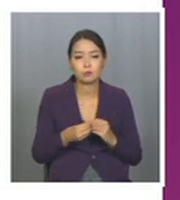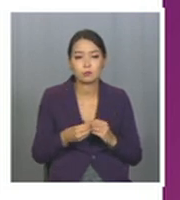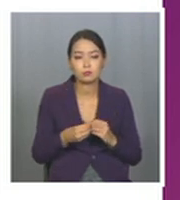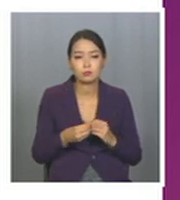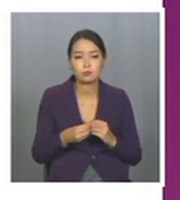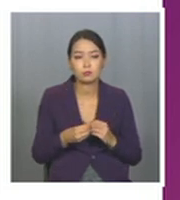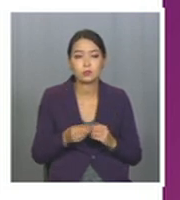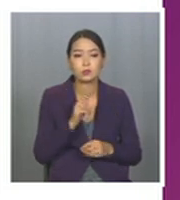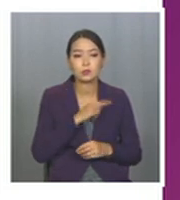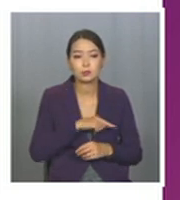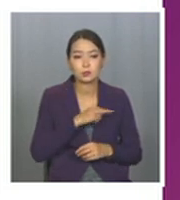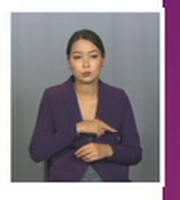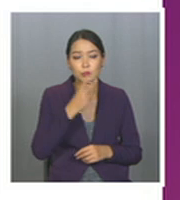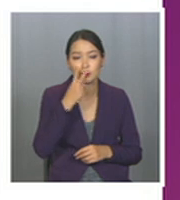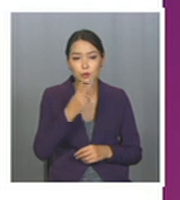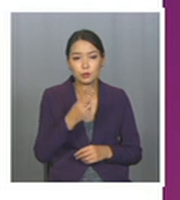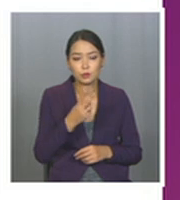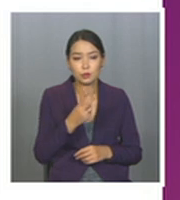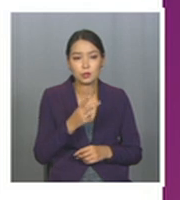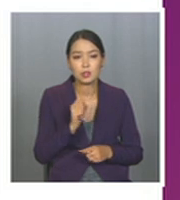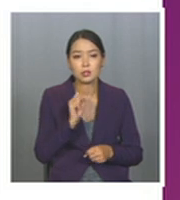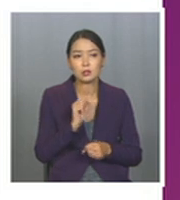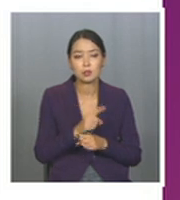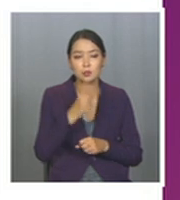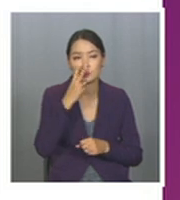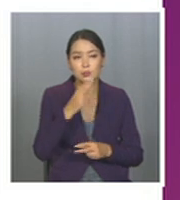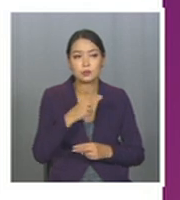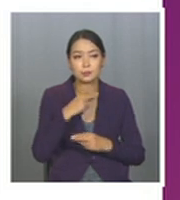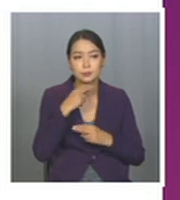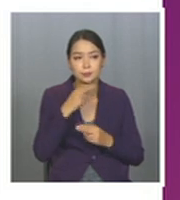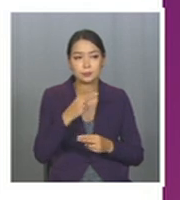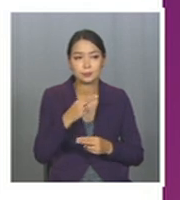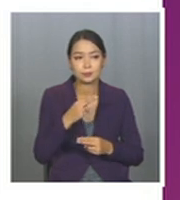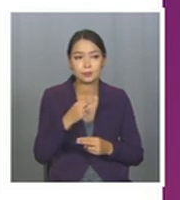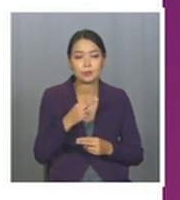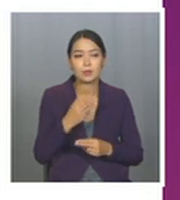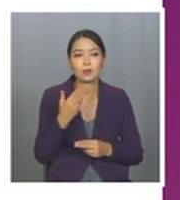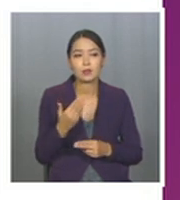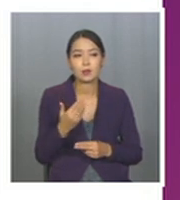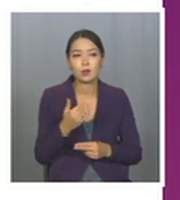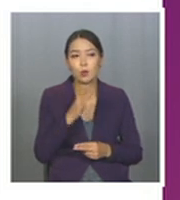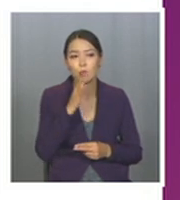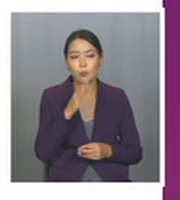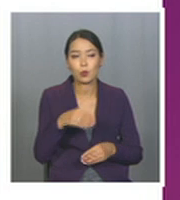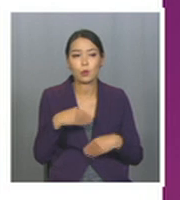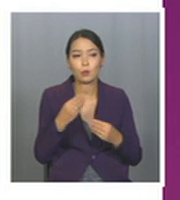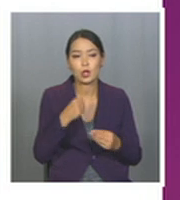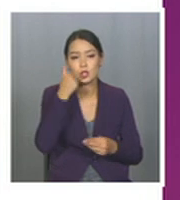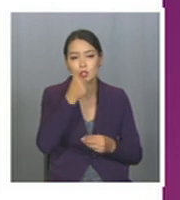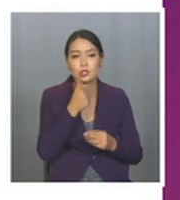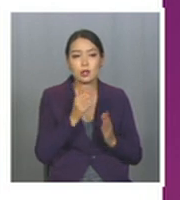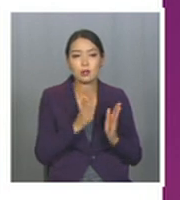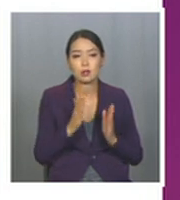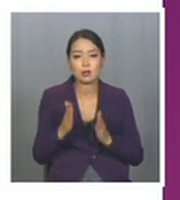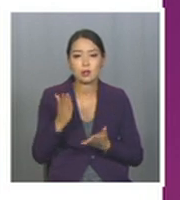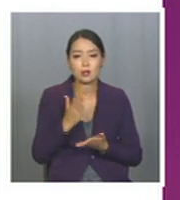істеп көрейік. Ендеше тапсырманың шарты төмендегідей. Бұл жерде сіздерге уақыт сызығы берілген. Сіздер